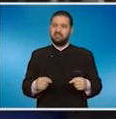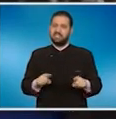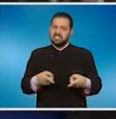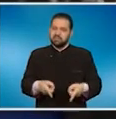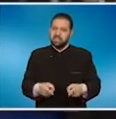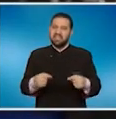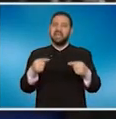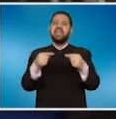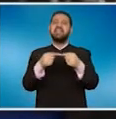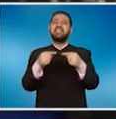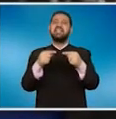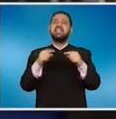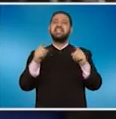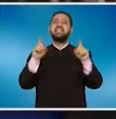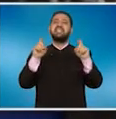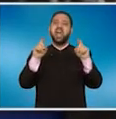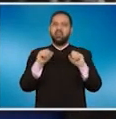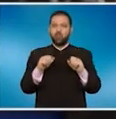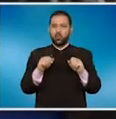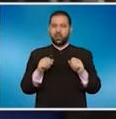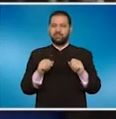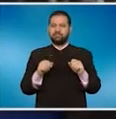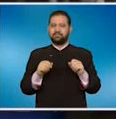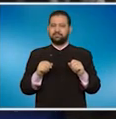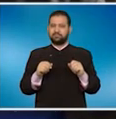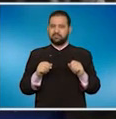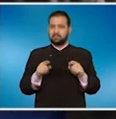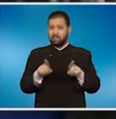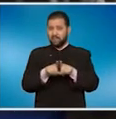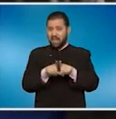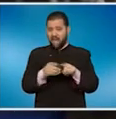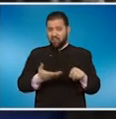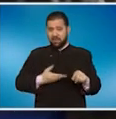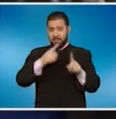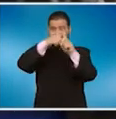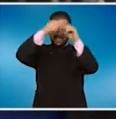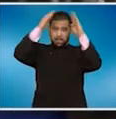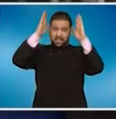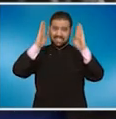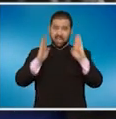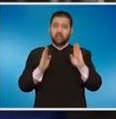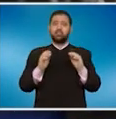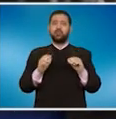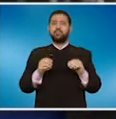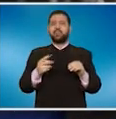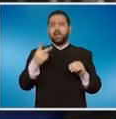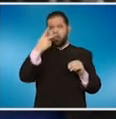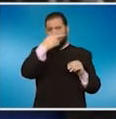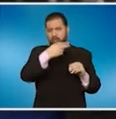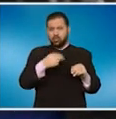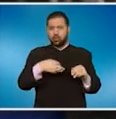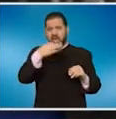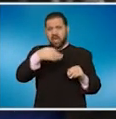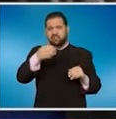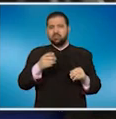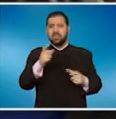uneltirile diavolului. În limba greacă se poate traduce și cu meșteșug, este un meșteșug al celui rău. De asemenea, părinții bisericii, părinții asceți, vorbesc despre